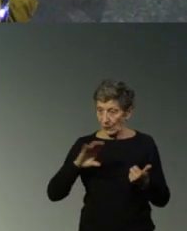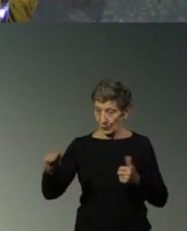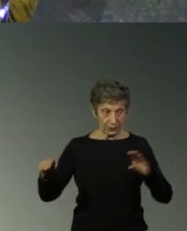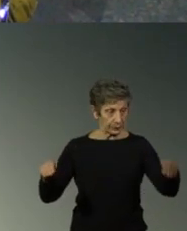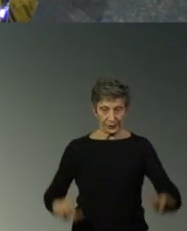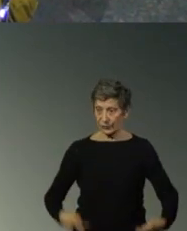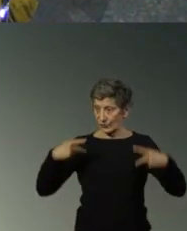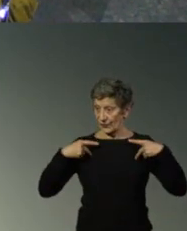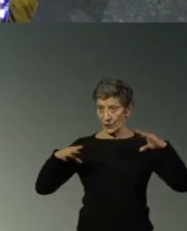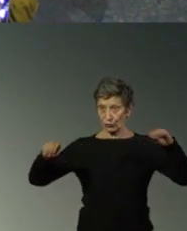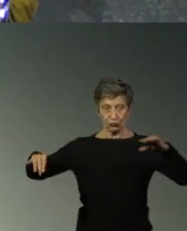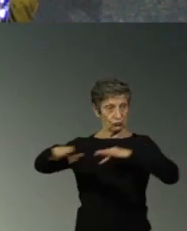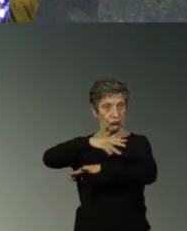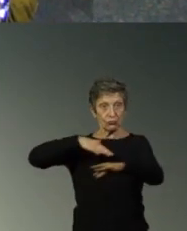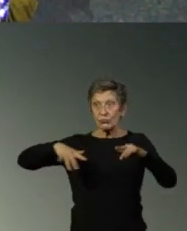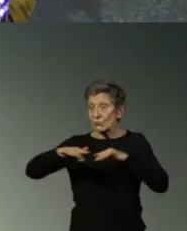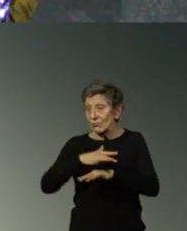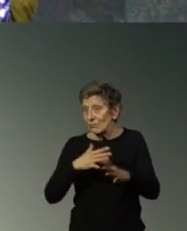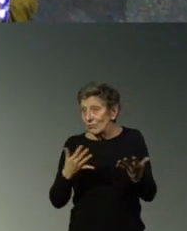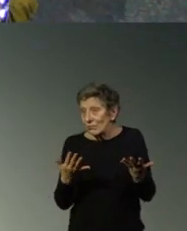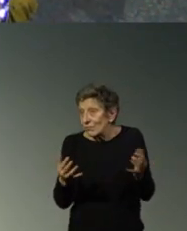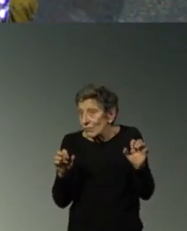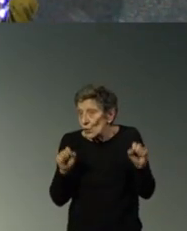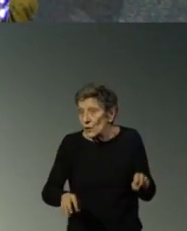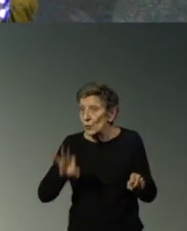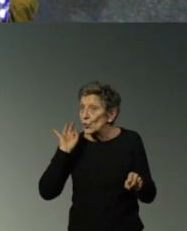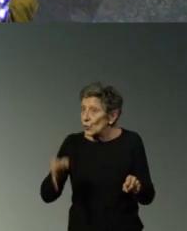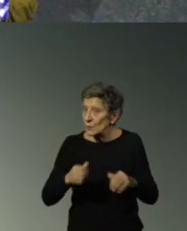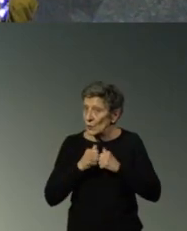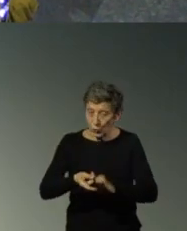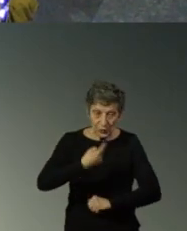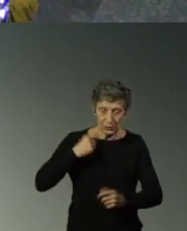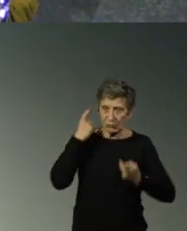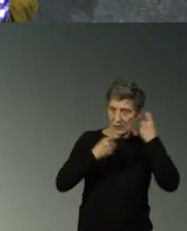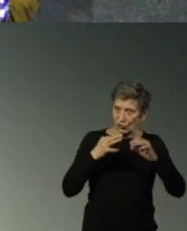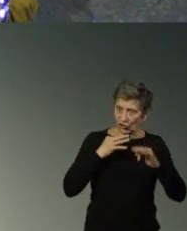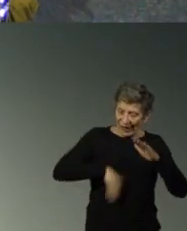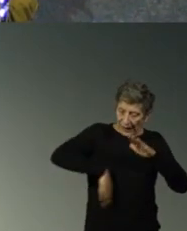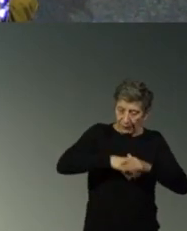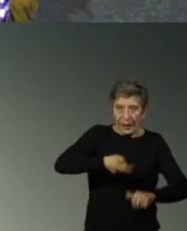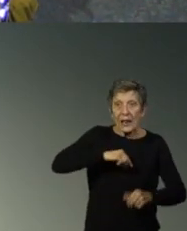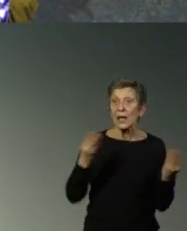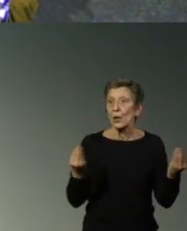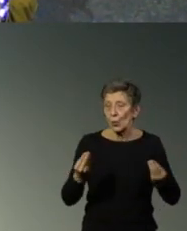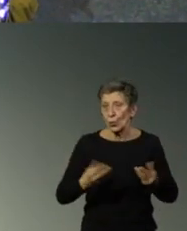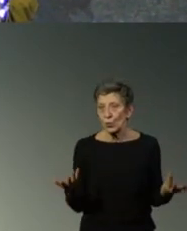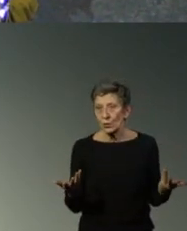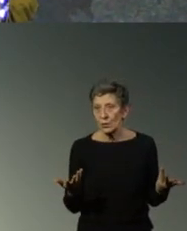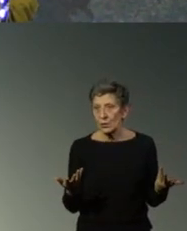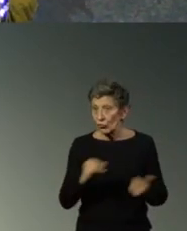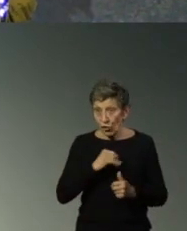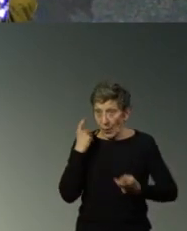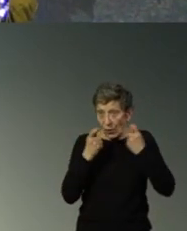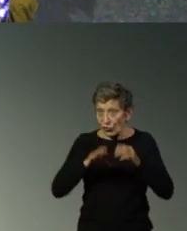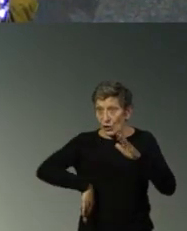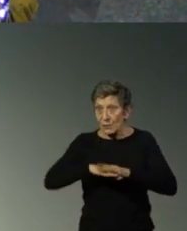qu'elle pourra exister quand on se posera nos limites, en fait. Pour l'instant, on se pose pas de limites. C'est-à-dire, vraiment, pour prendre mon petit exemple, il